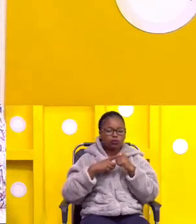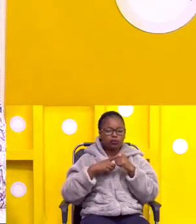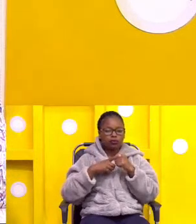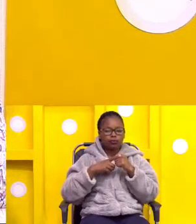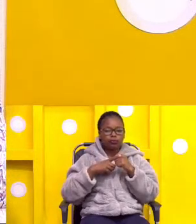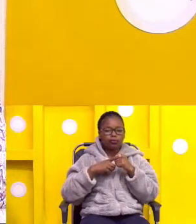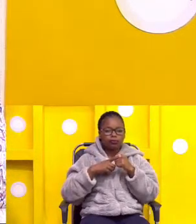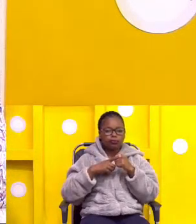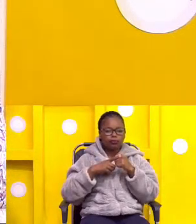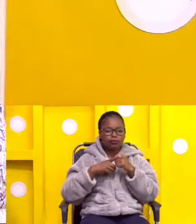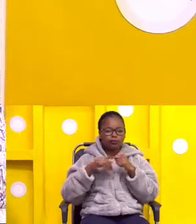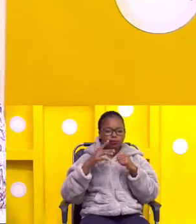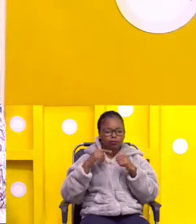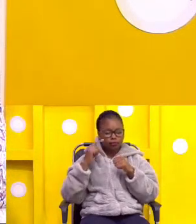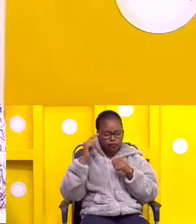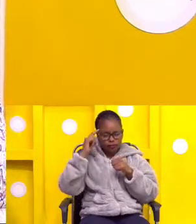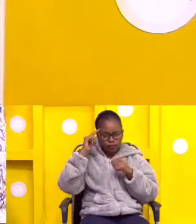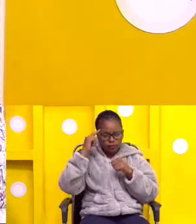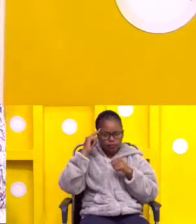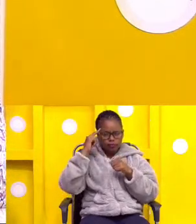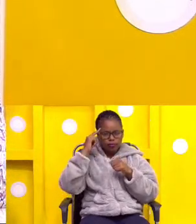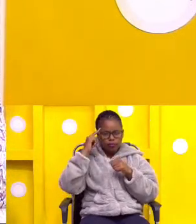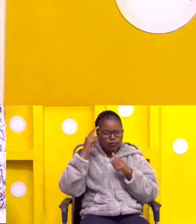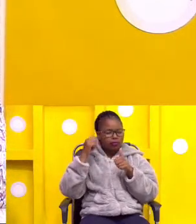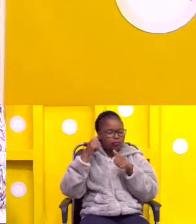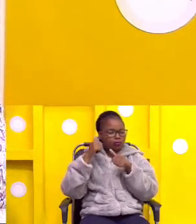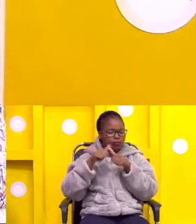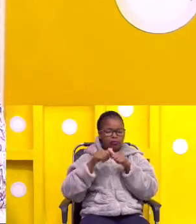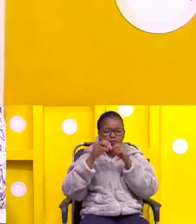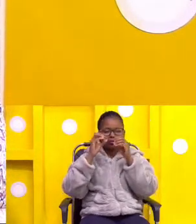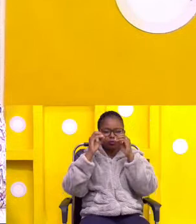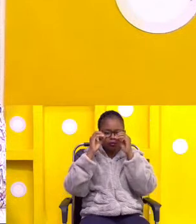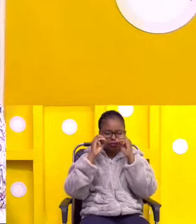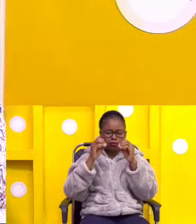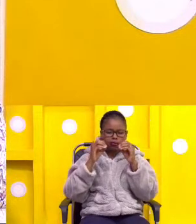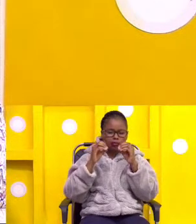Na niĩ ndageria gwĩciria ona ndirakĩririkana.